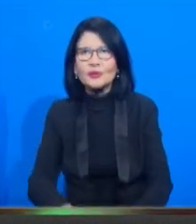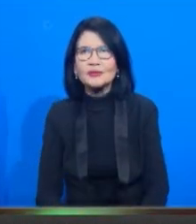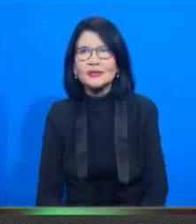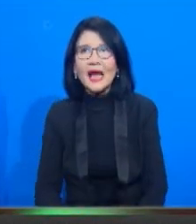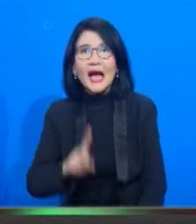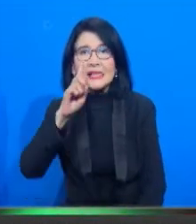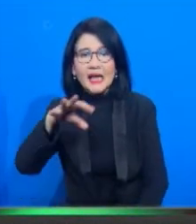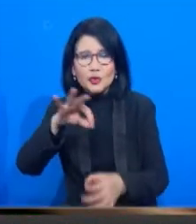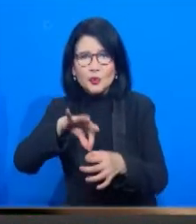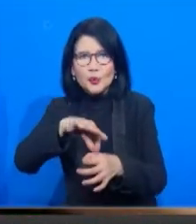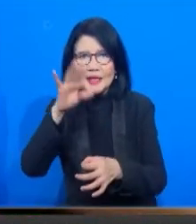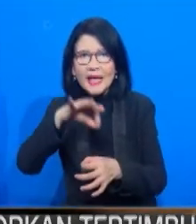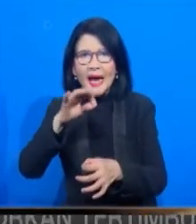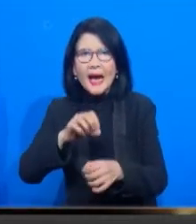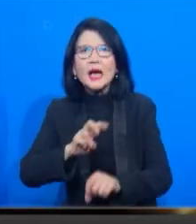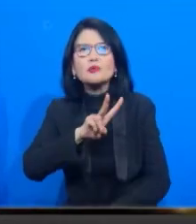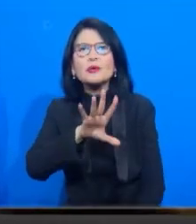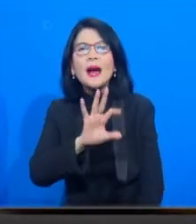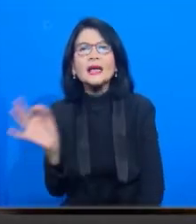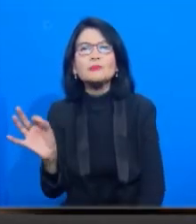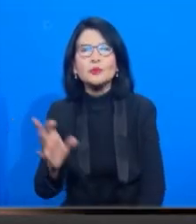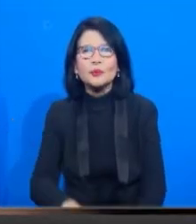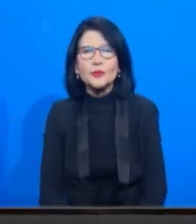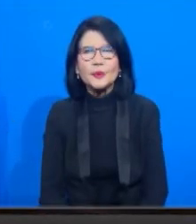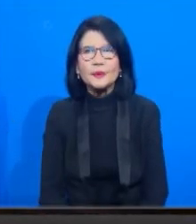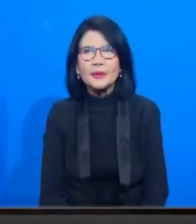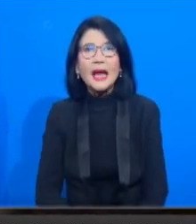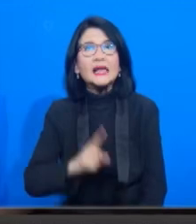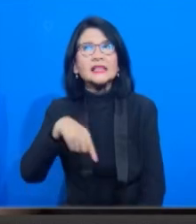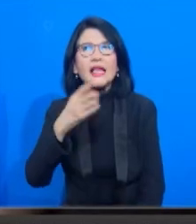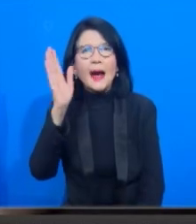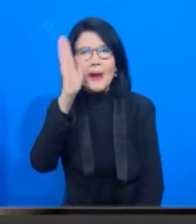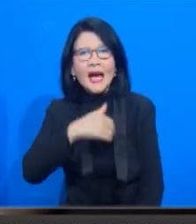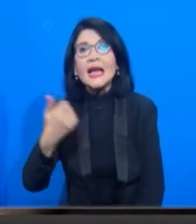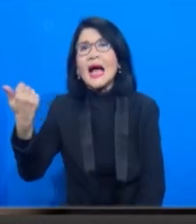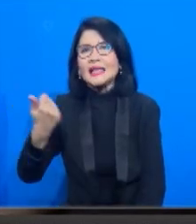racikan teh dijual mulai dari harga Rp25.000. Setiap harinya, para